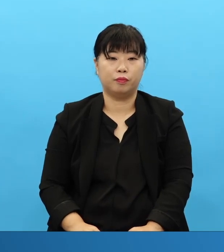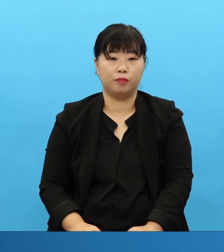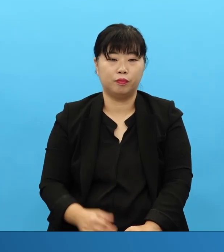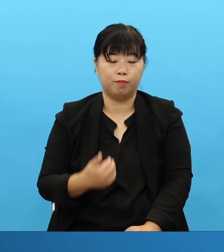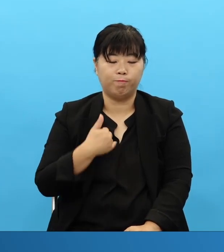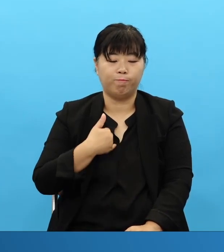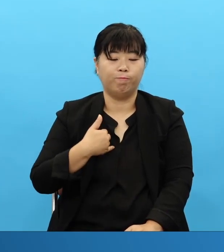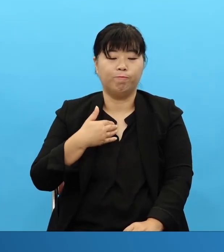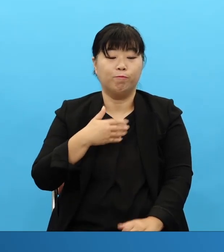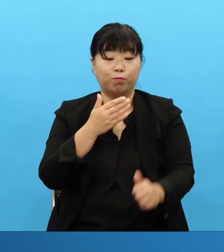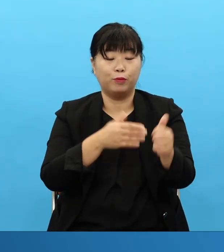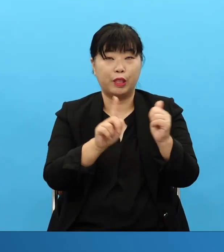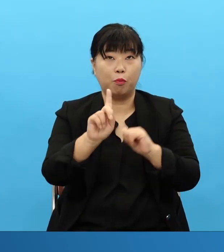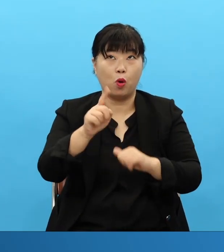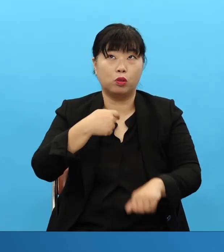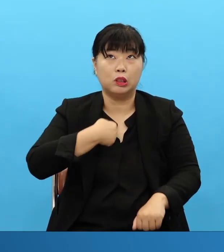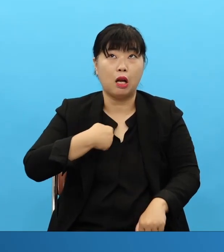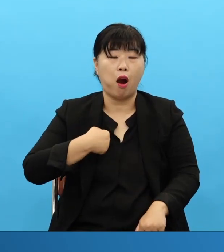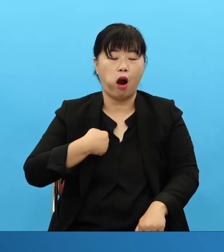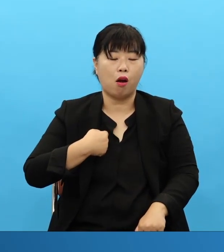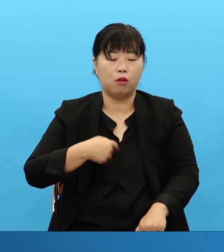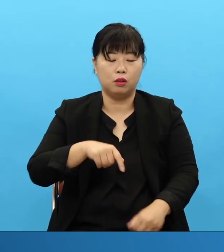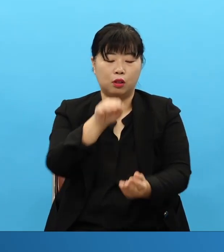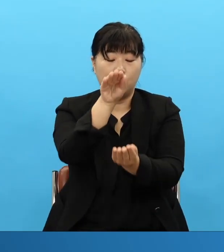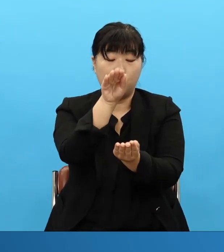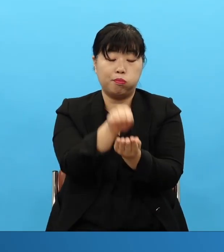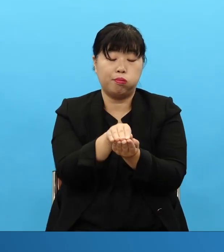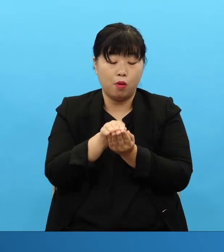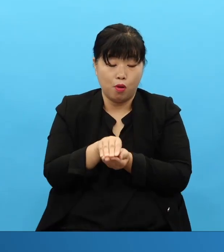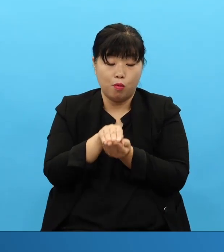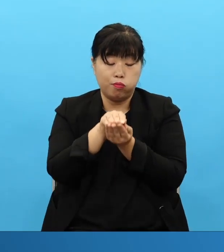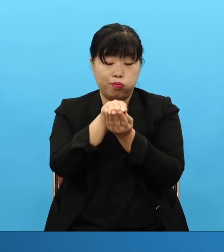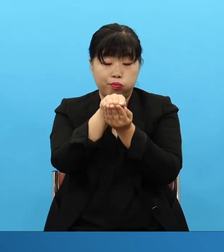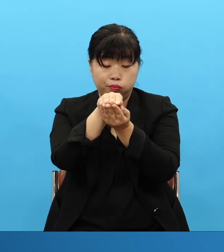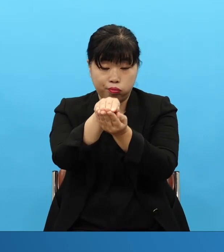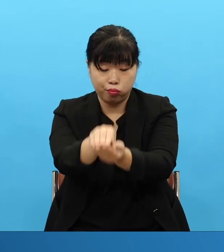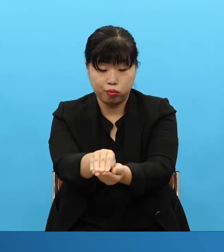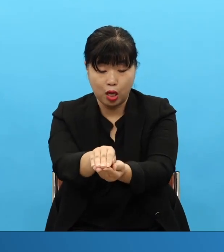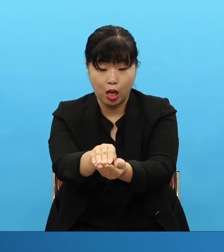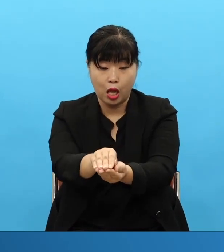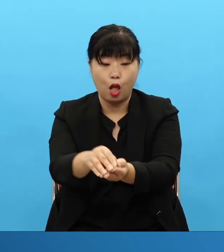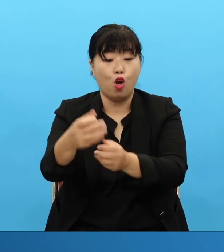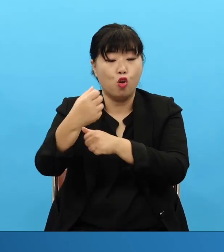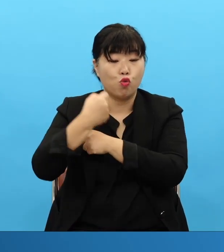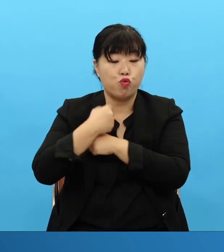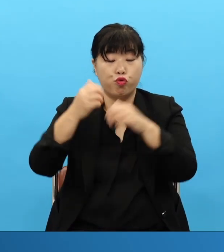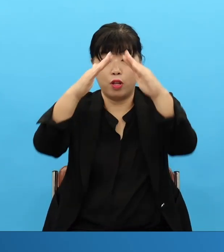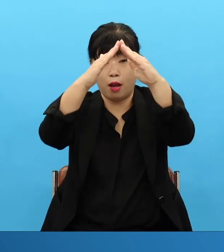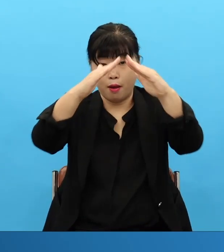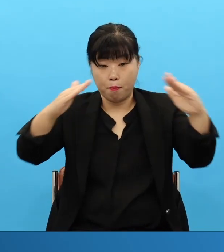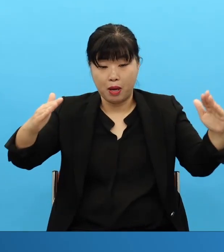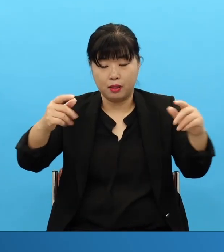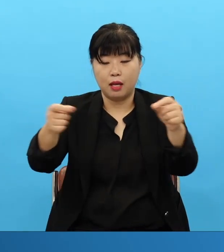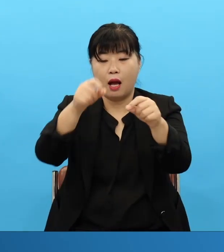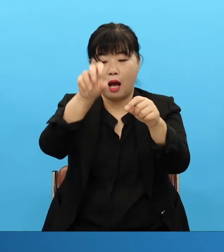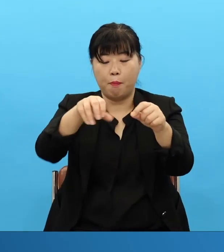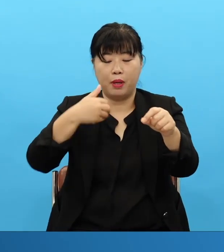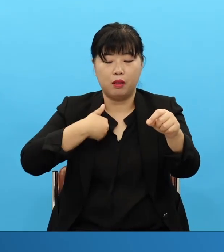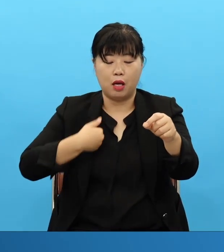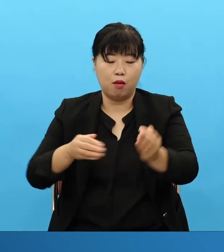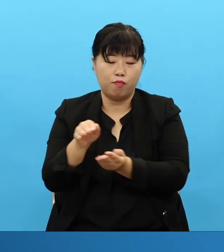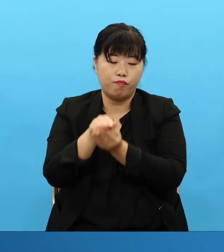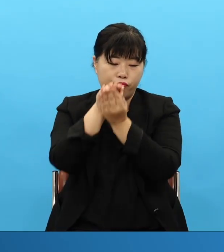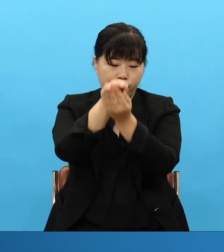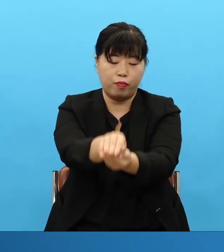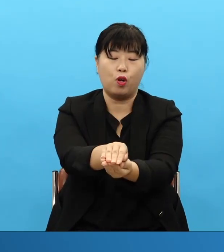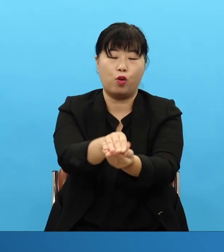And take me before the tent of General Titus. 그렇게 이제 성을 통과해서 나왔어. 뭐 시체니까 시체 뭐 열으라 저라 뭐 말도 있었지만